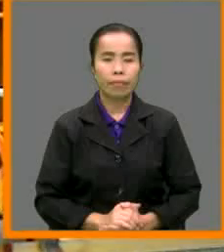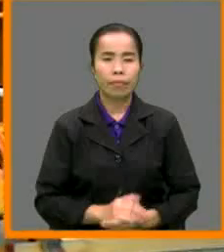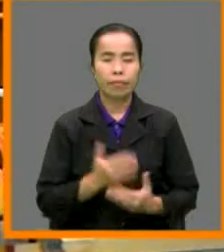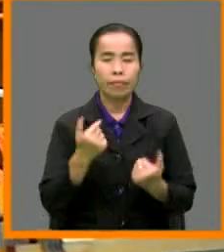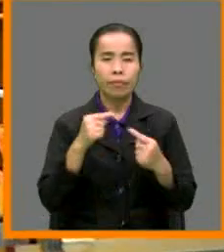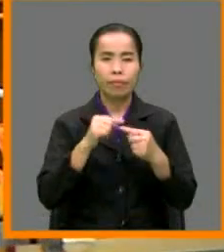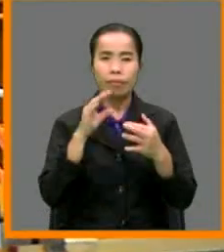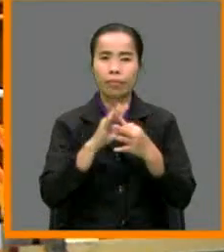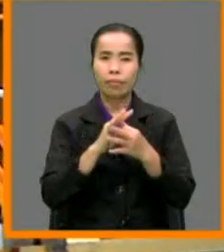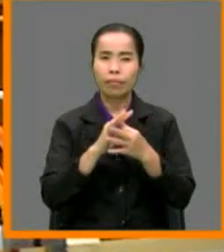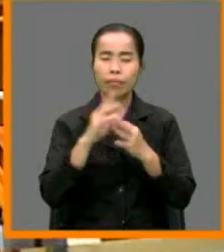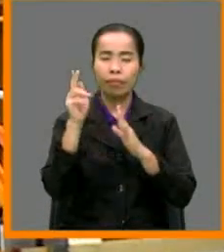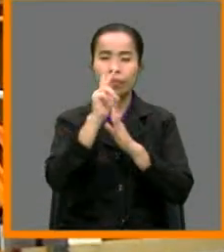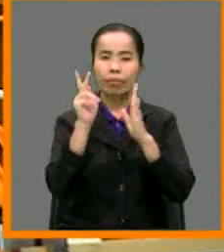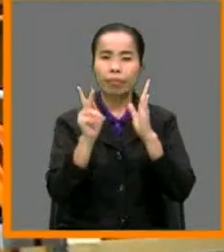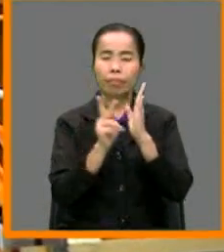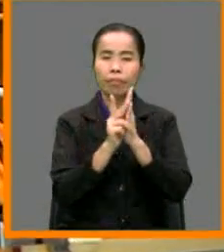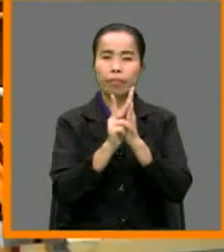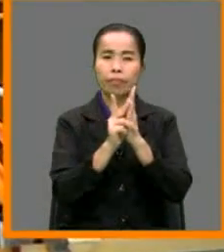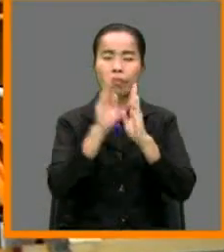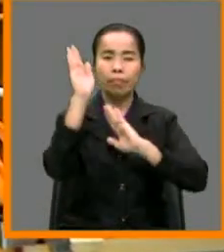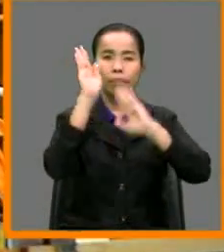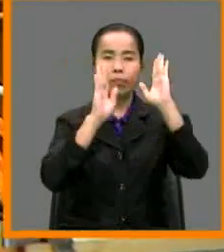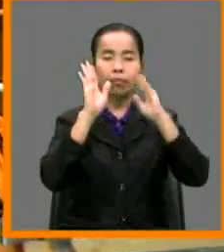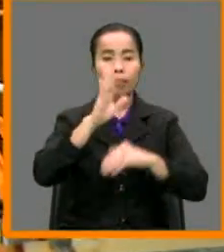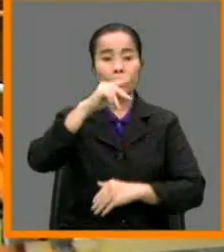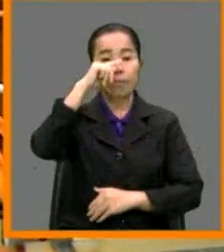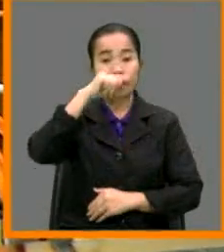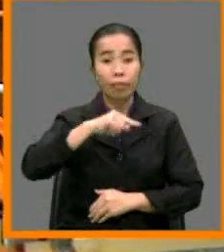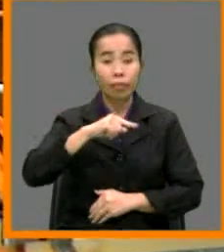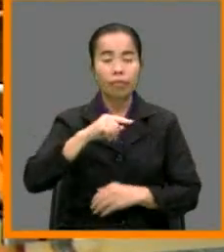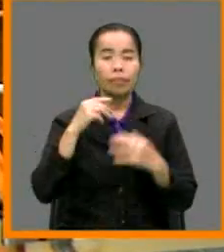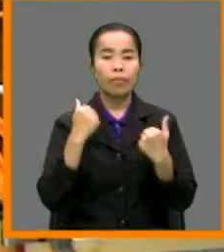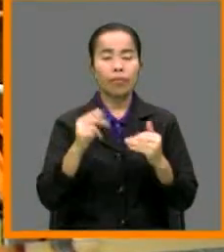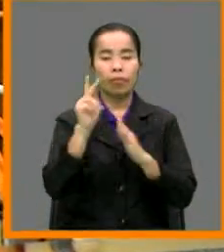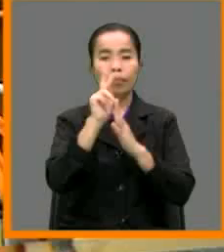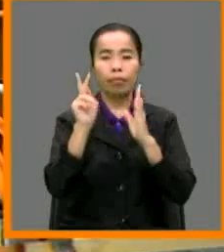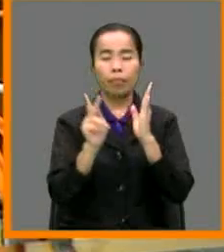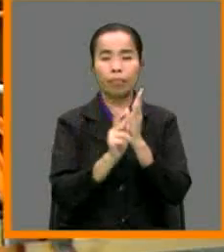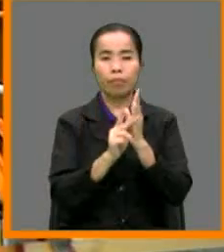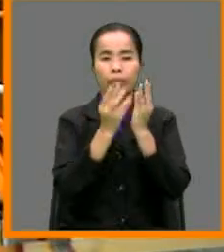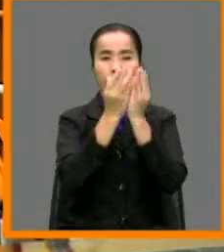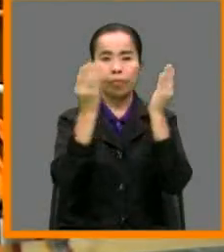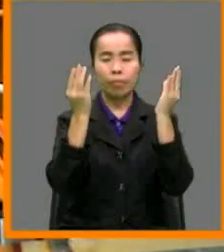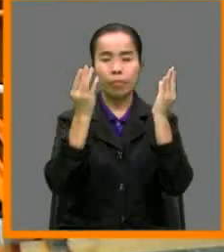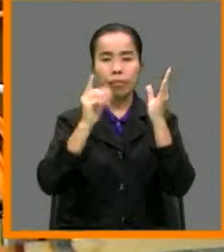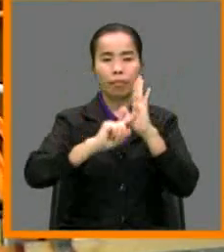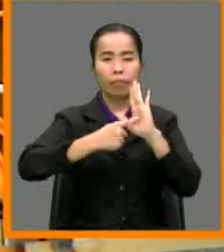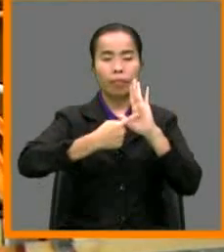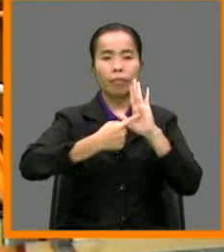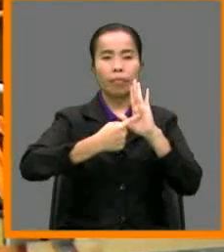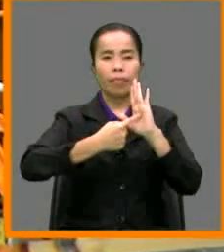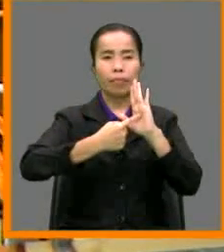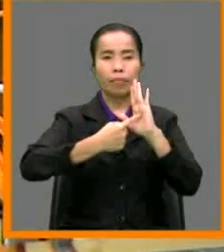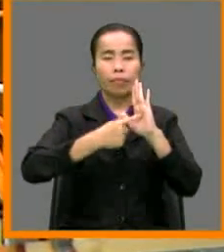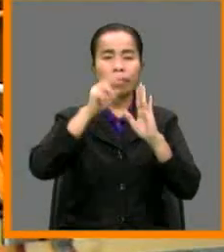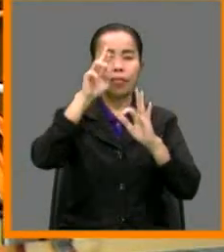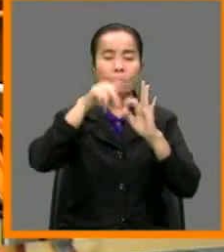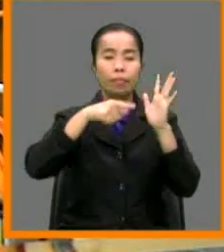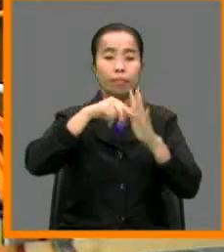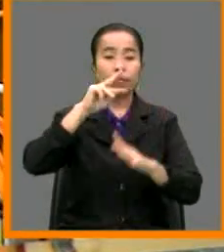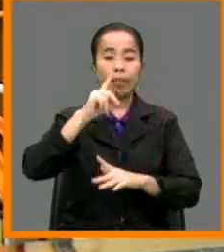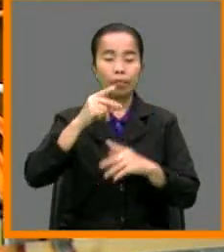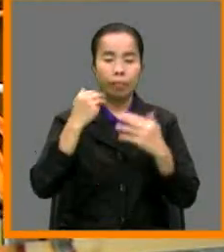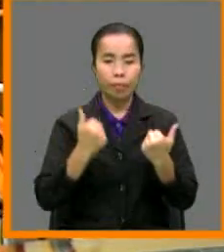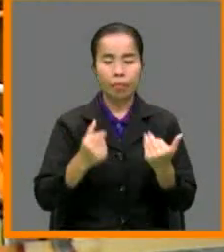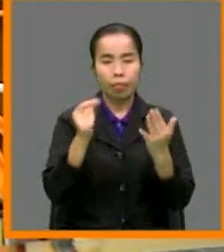ปไตยของไทยนับตั้งแต่มีรัฐธรรมนูญฉบับแรกเมื่อปีพ.ศ.2475ร่างรัฐธรรมนูญที่กำลังเดินหน้าต